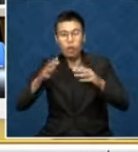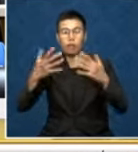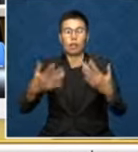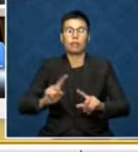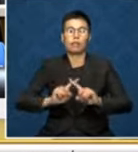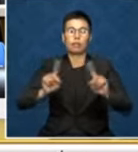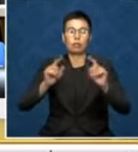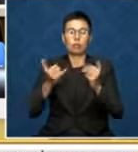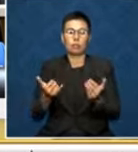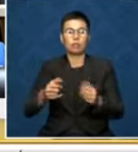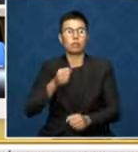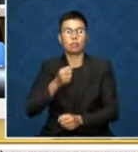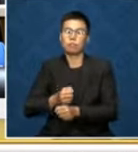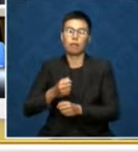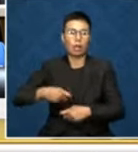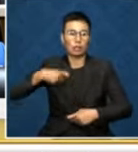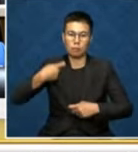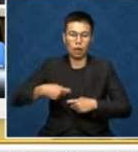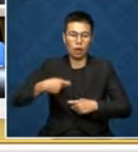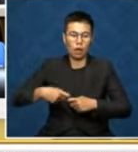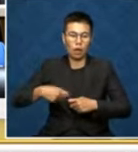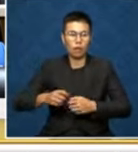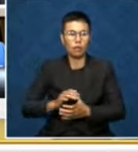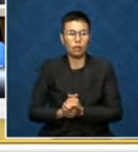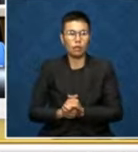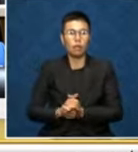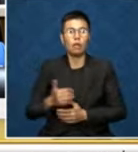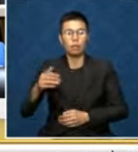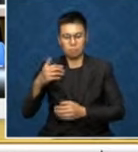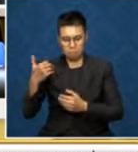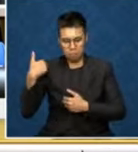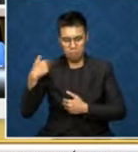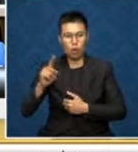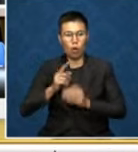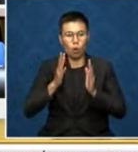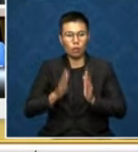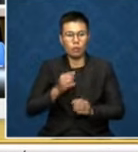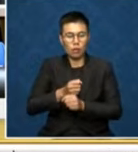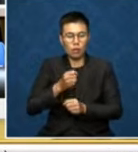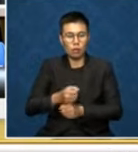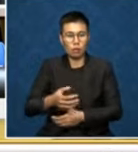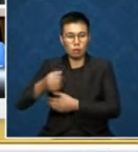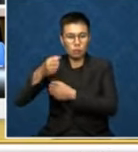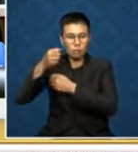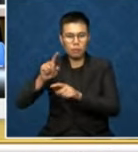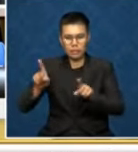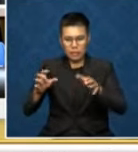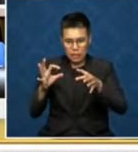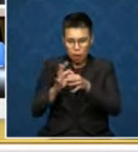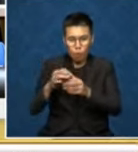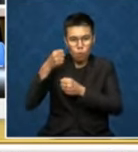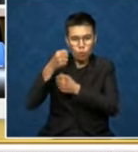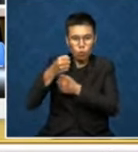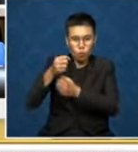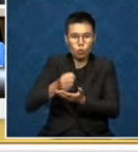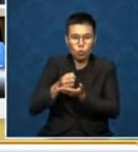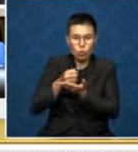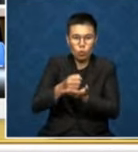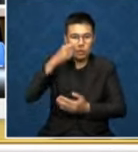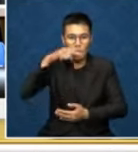ความยากลำบากในการดำรงชีวิตวีรบุรุษประชาธิปไตยนะครับมีสหายได้เป็นส.ส.ได้เป็นรัฐมนตรีแต่คนกลุ่ม